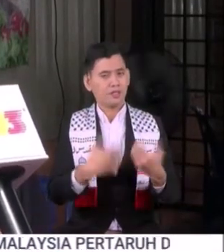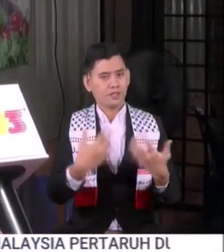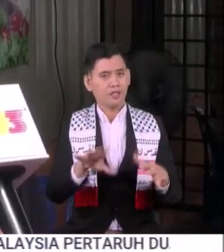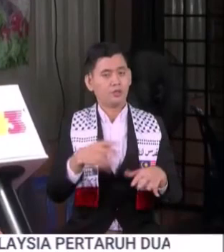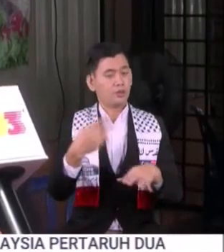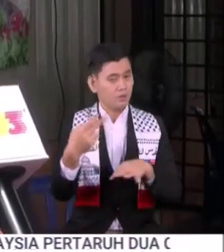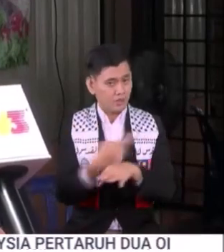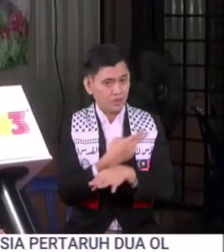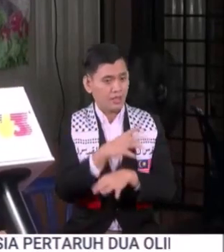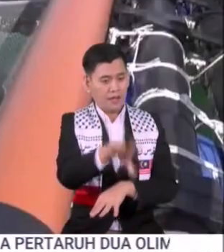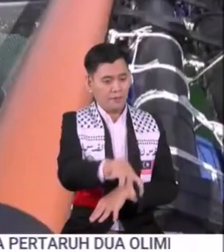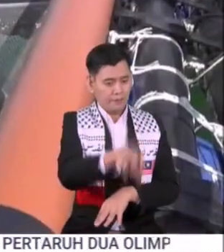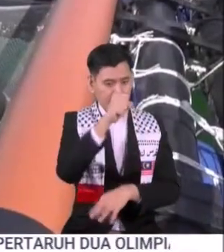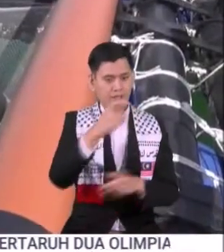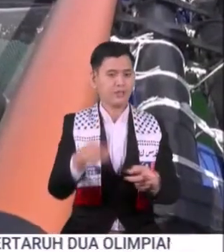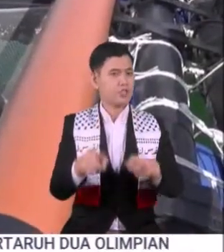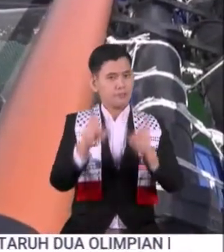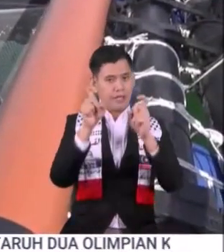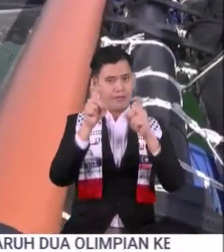dengan